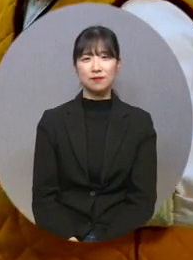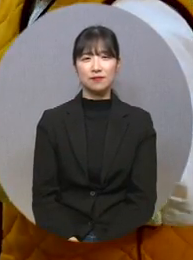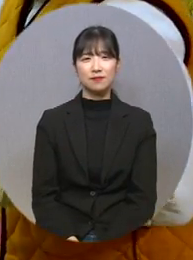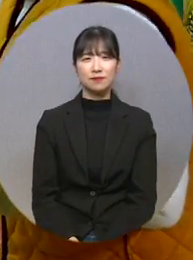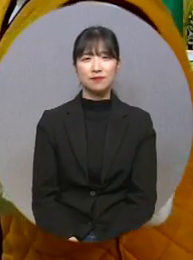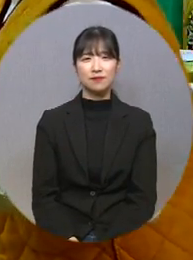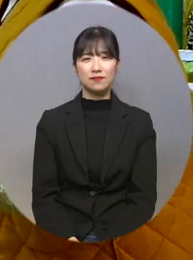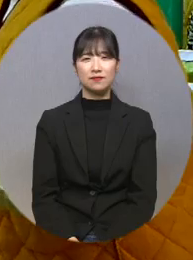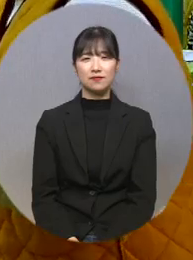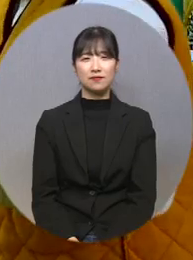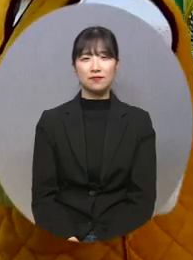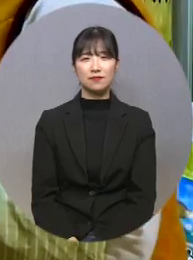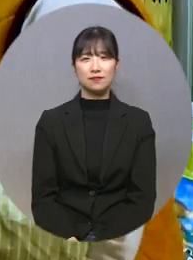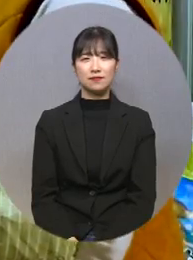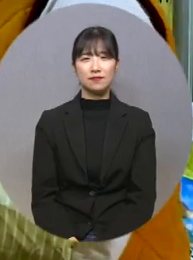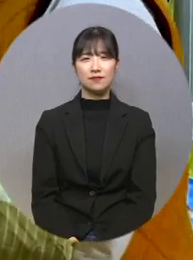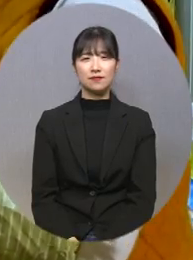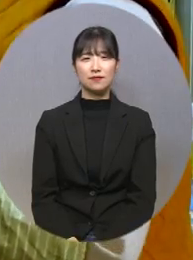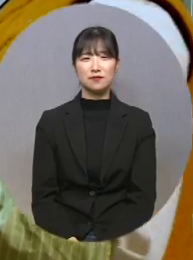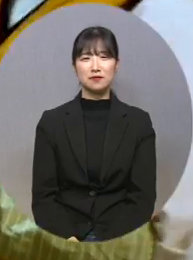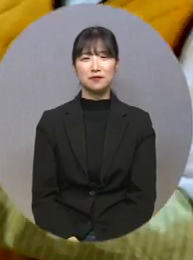요거